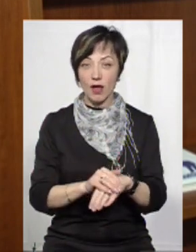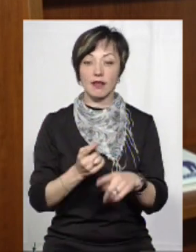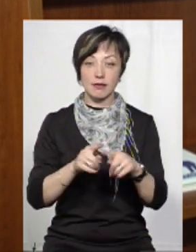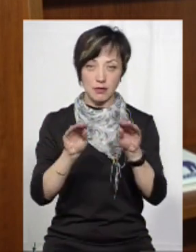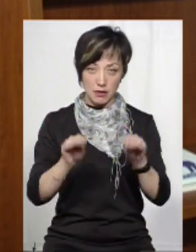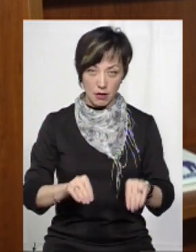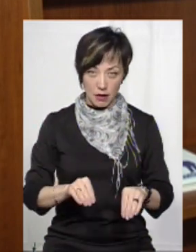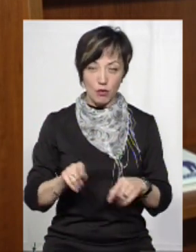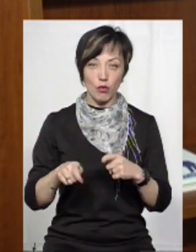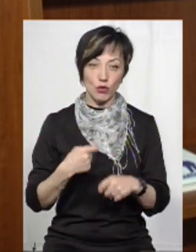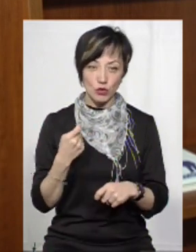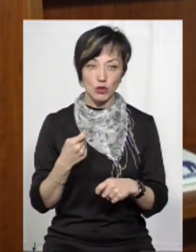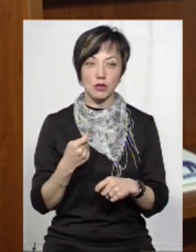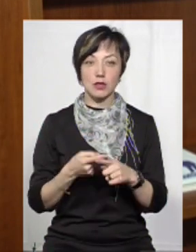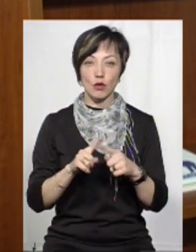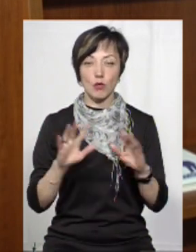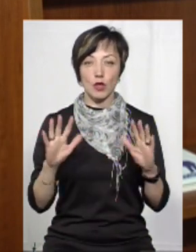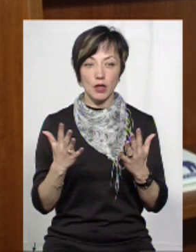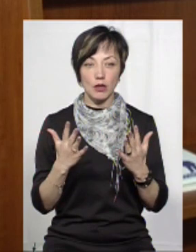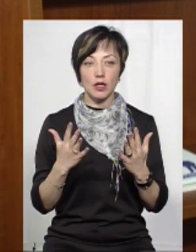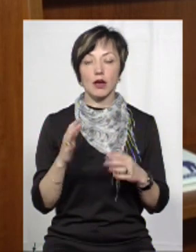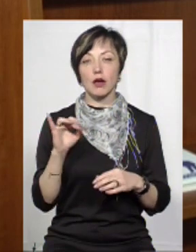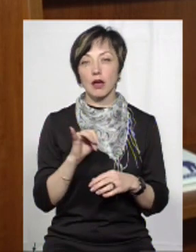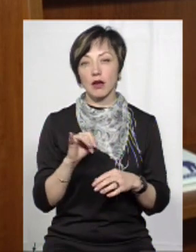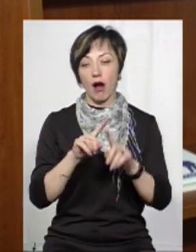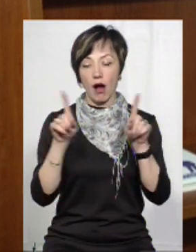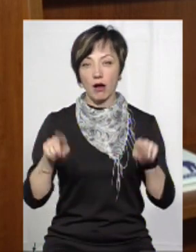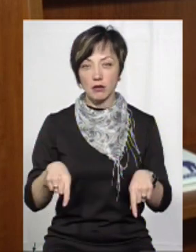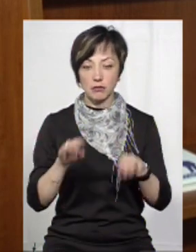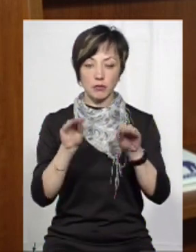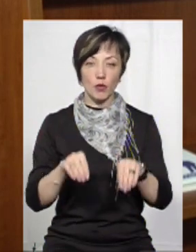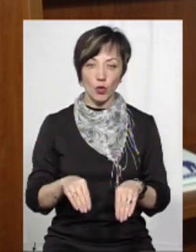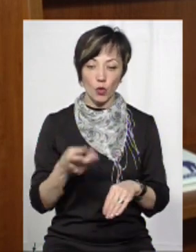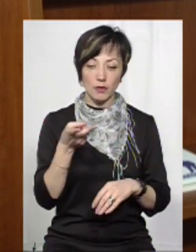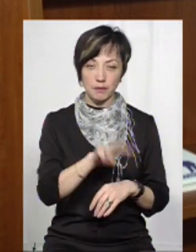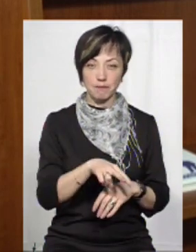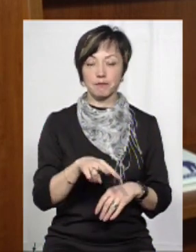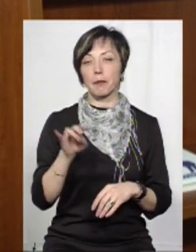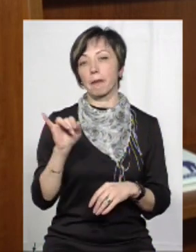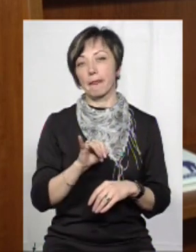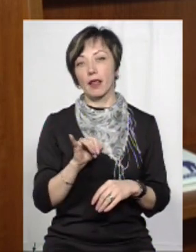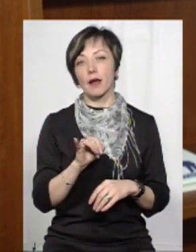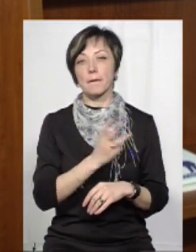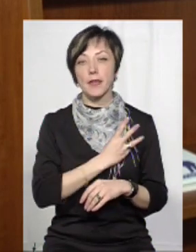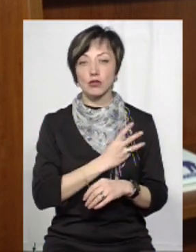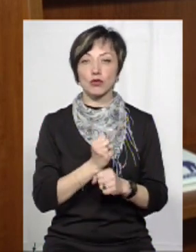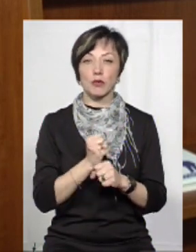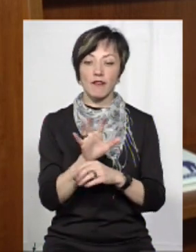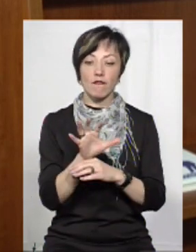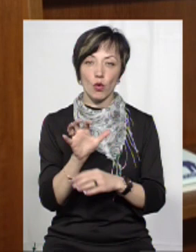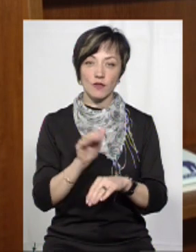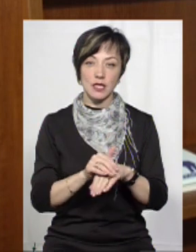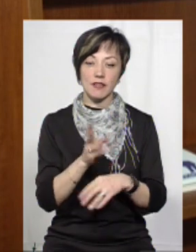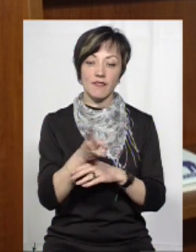дане про порушення, дану подію, ось склали акт, склали протокол, ось і бажано зробити